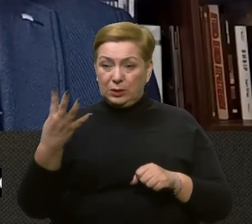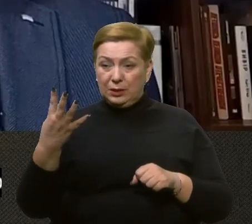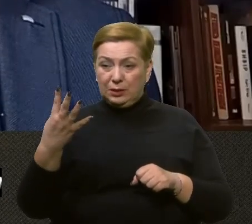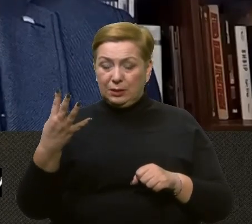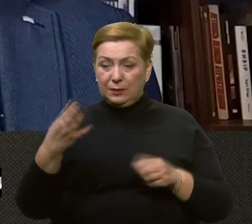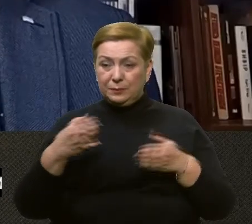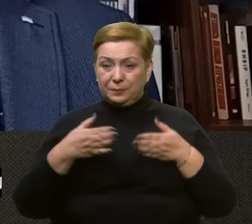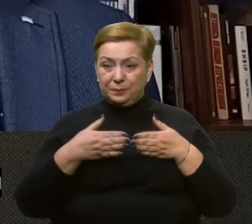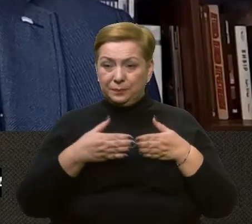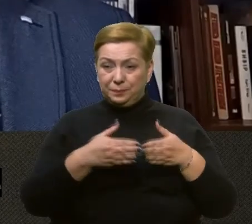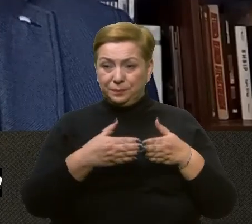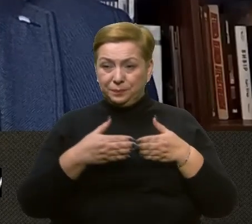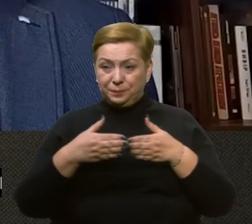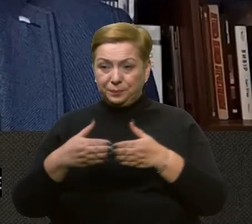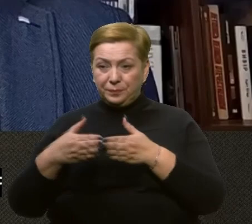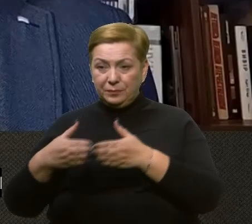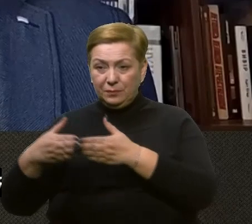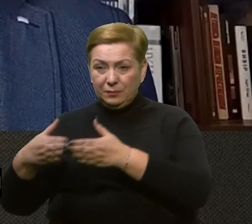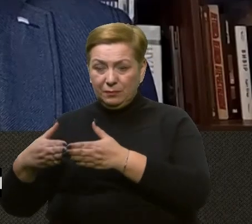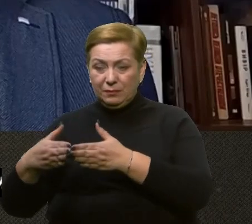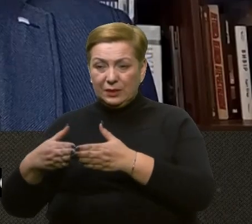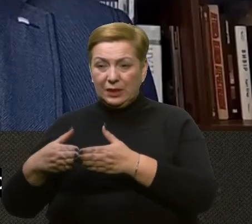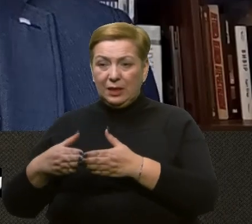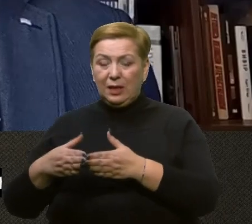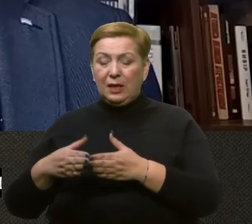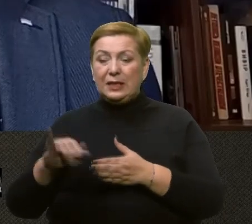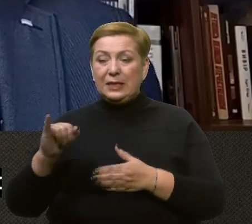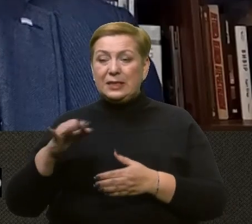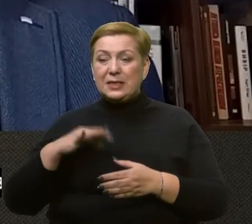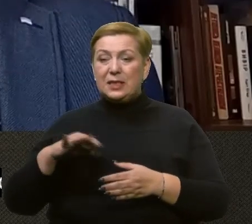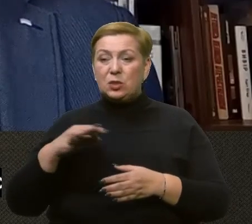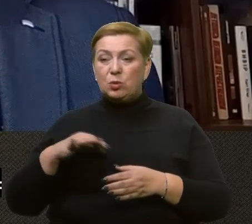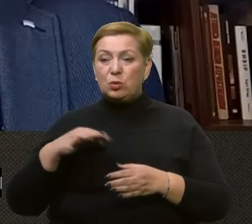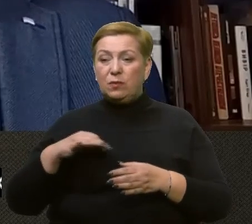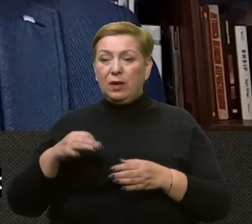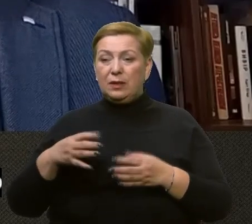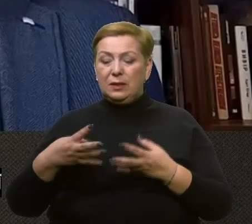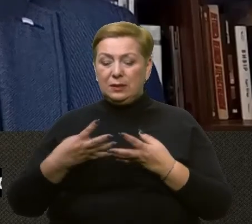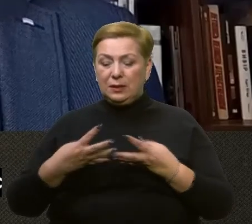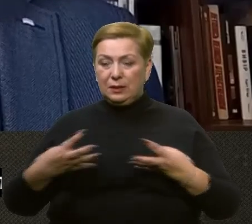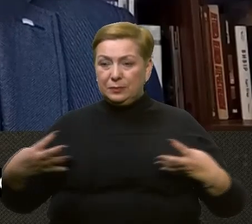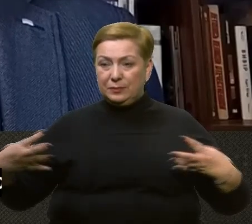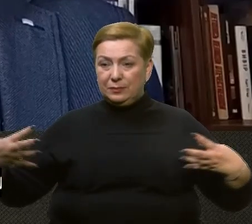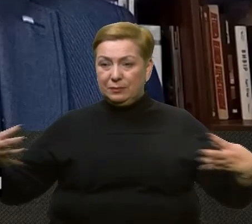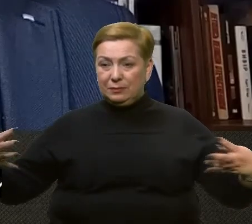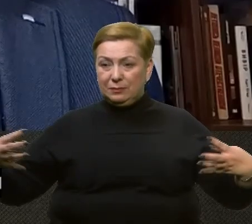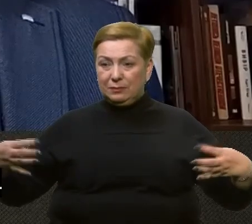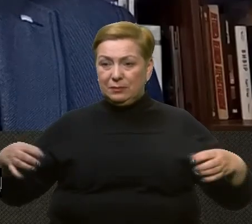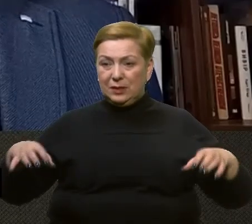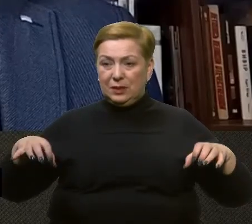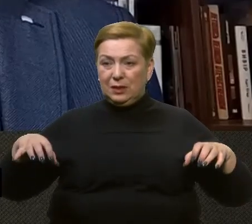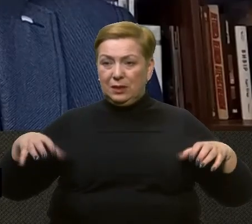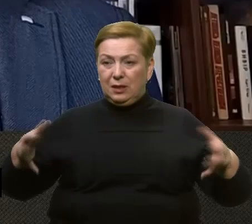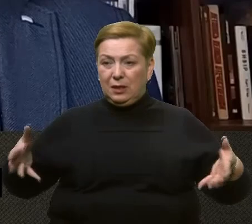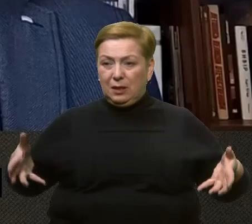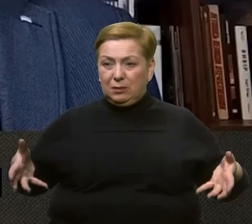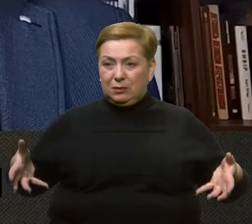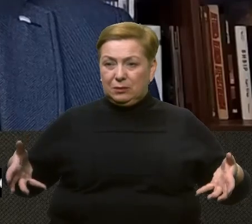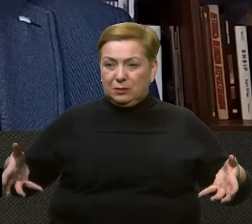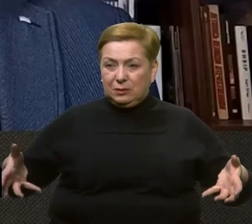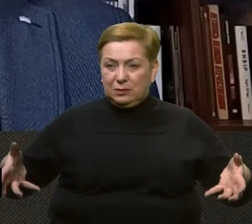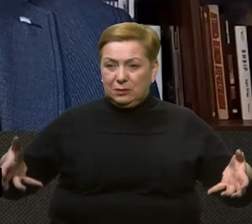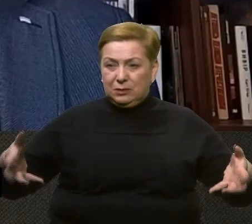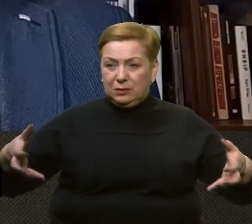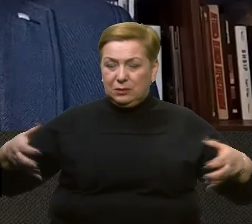морських тральщики, які вони застосували для того, щоб провести розмінування